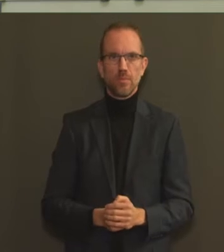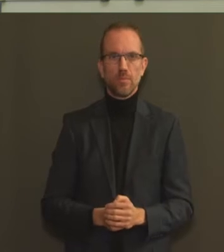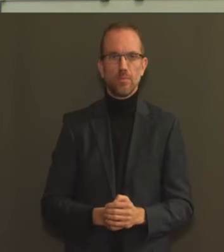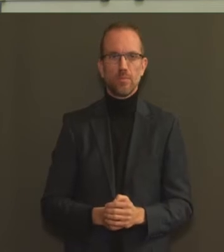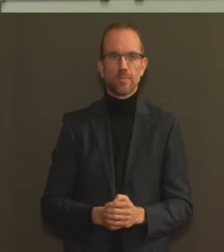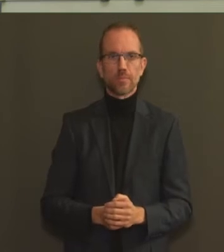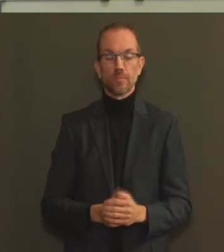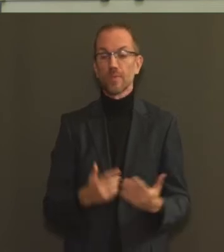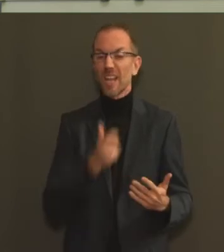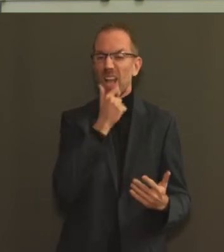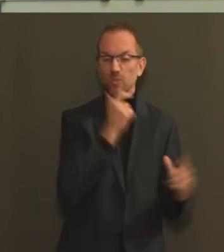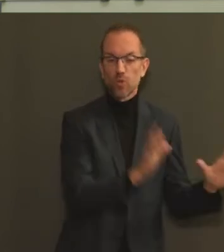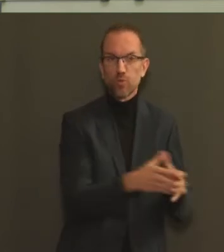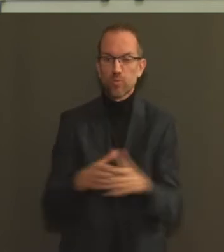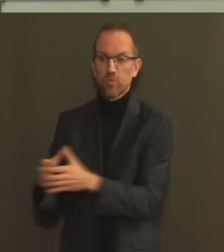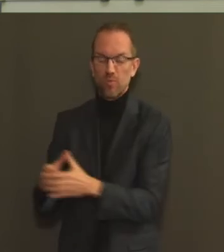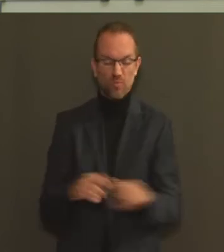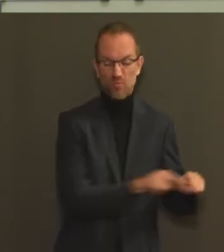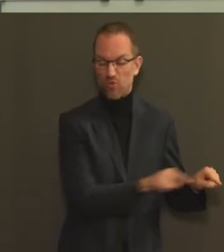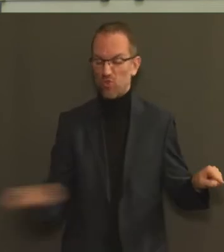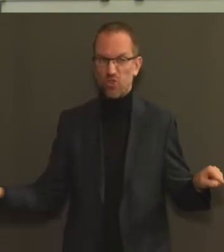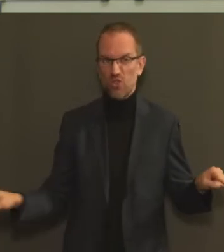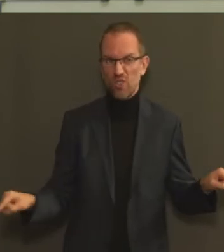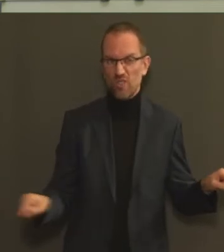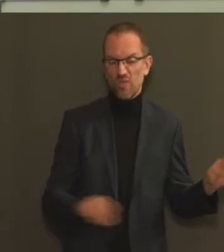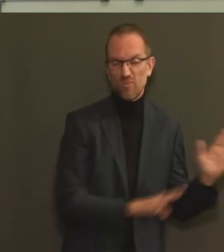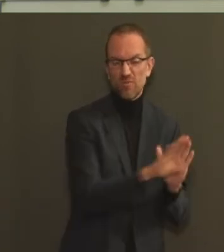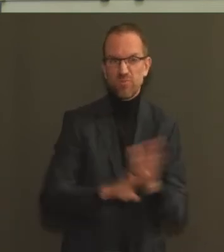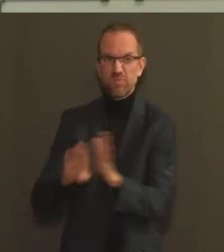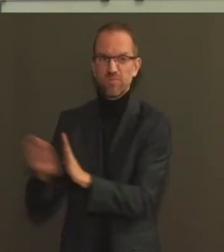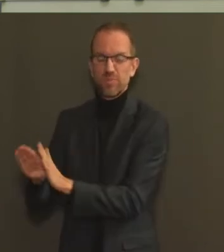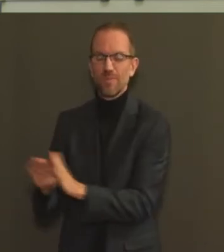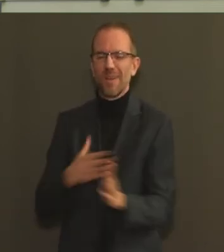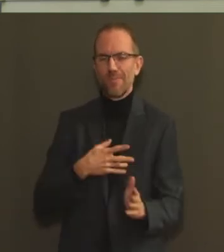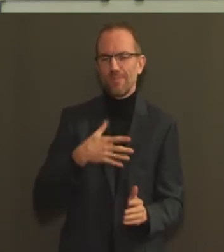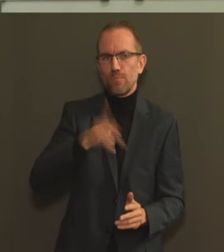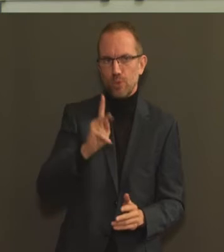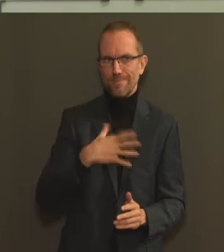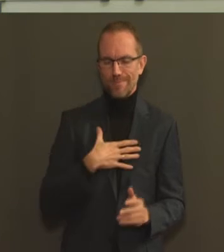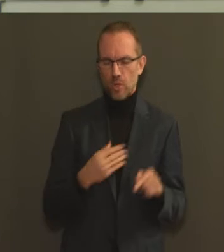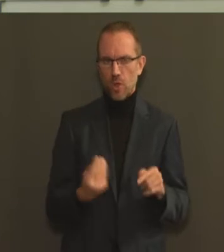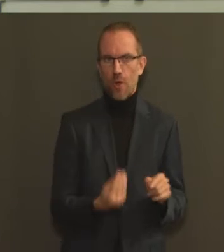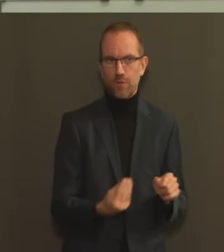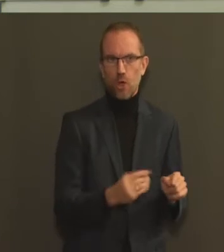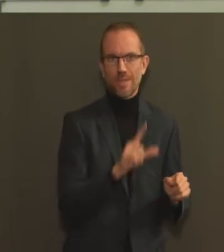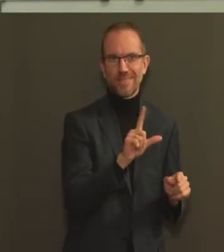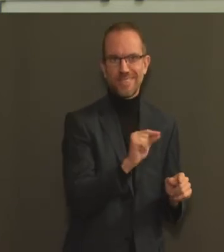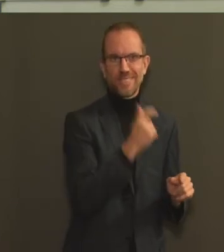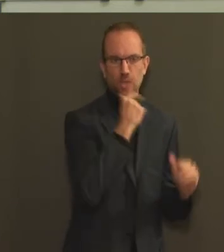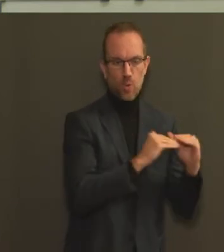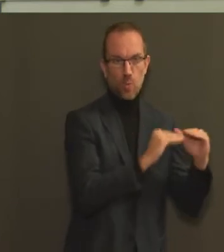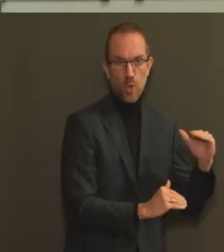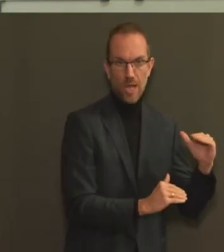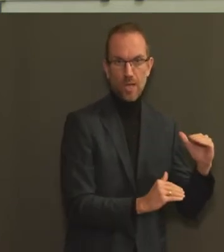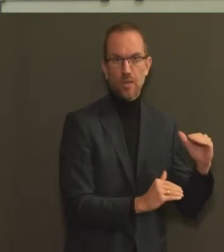les tranches d'âge, et plus prononcée chez les enfants de 10 ans, chez les jeunes adultes, et ce qui est un